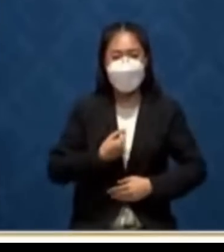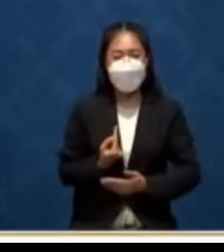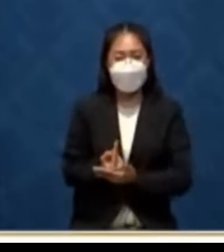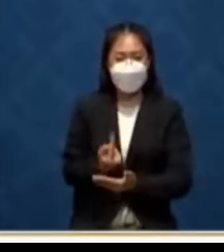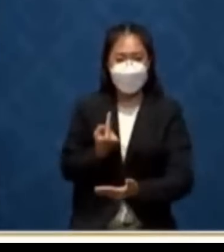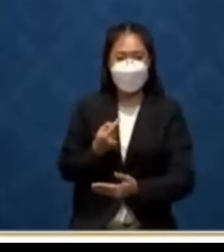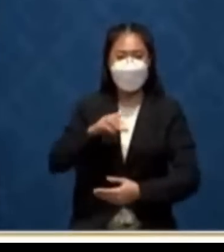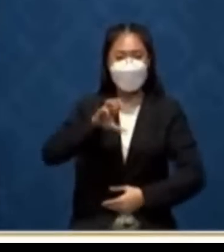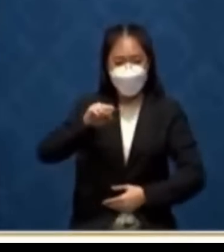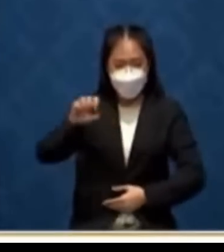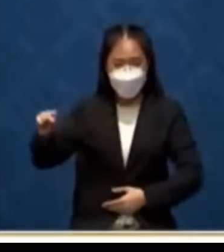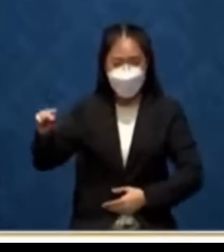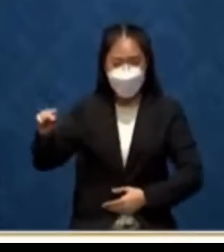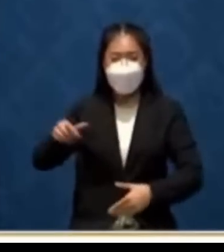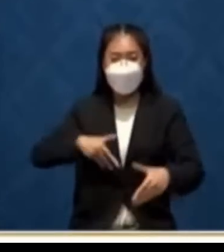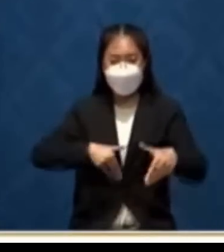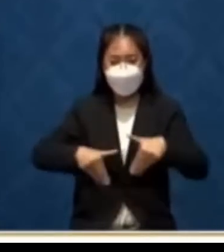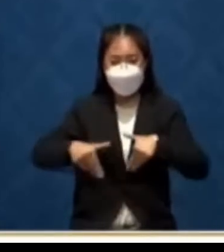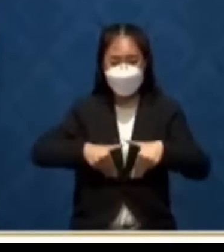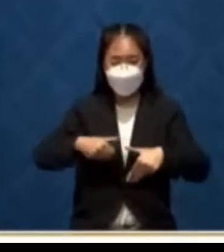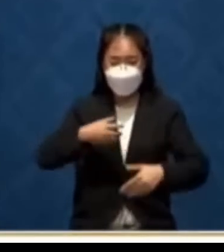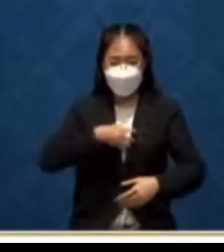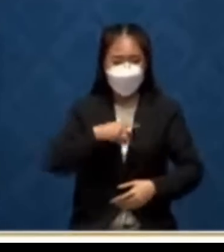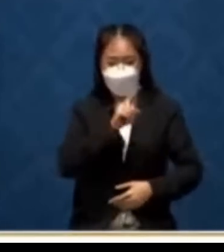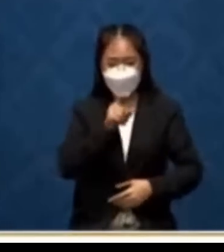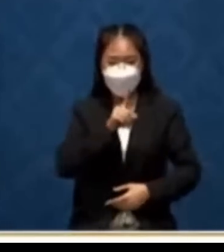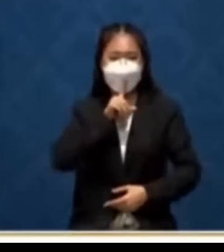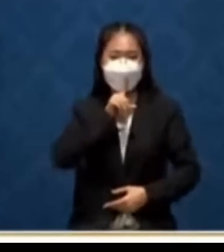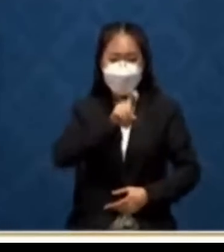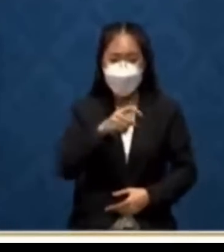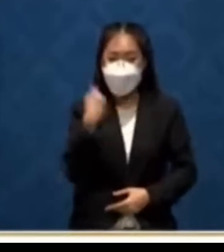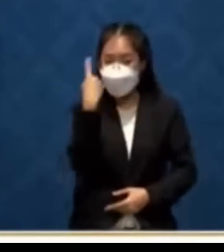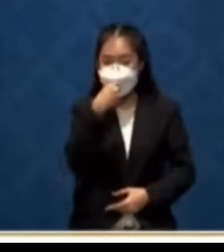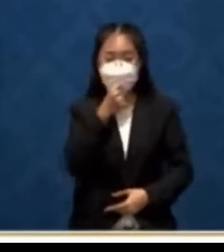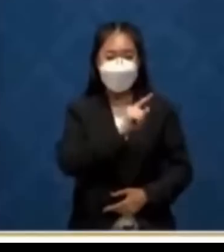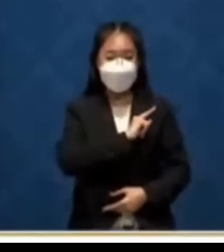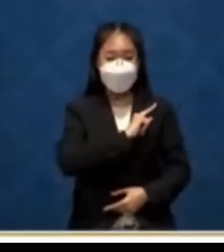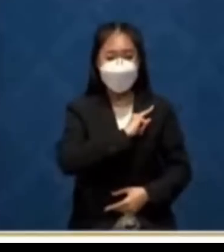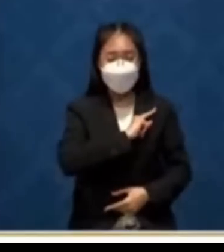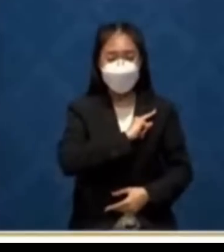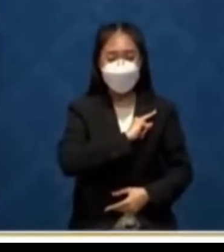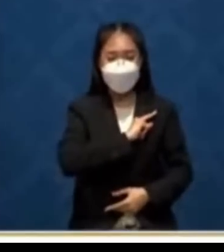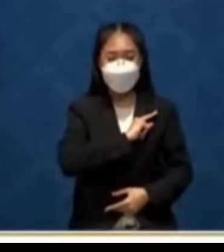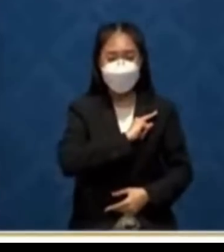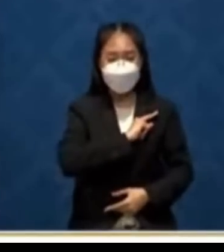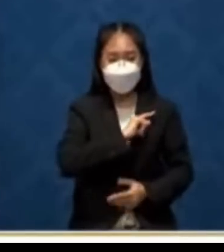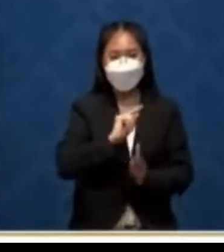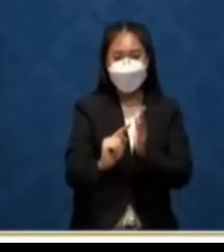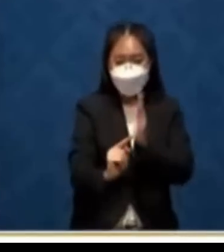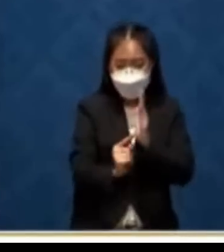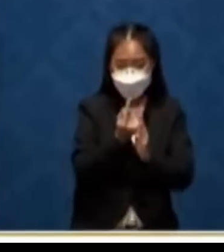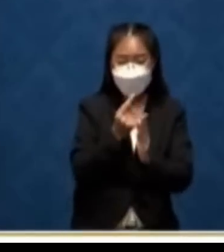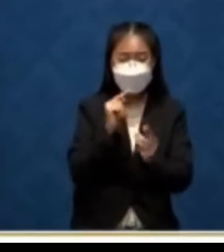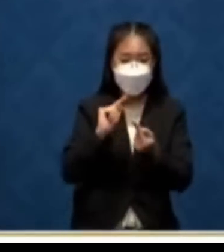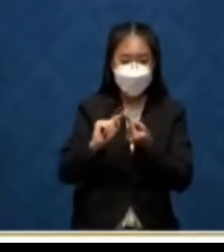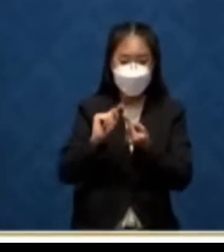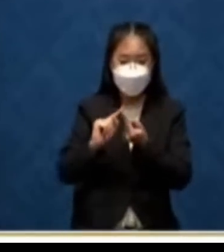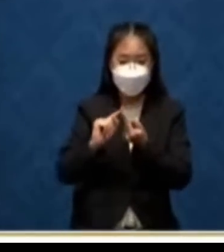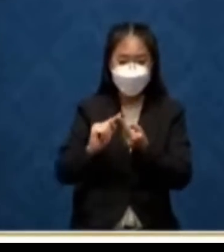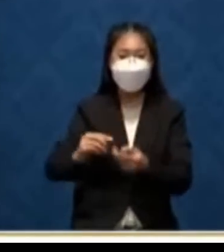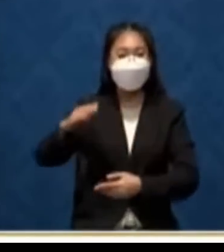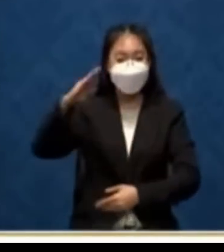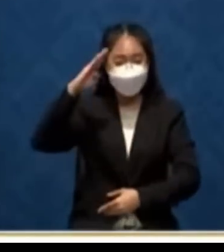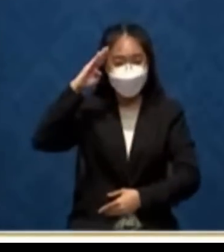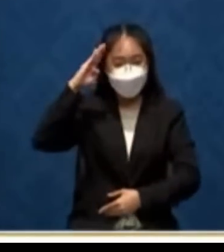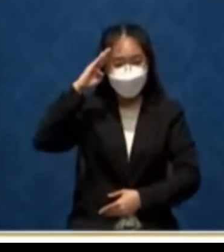นจึงต้องถามหาความรับผิดชอบของเจ้าหน้าที่ที่เกี่ยวข้องตั้งแต่ผบ.ชน. ท่าน